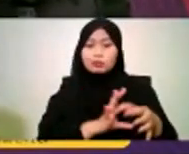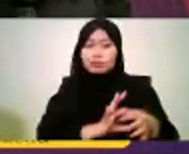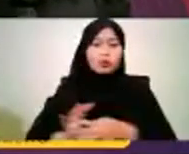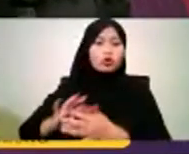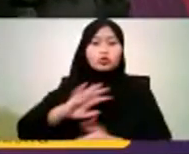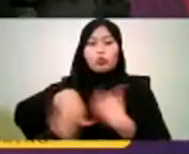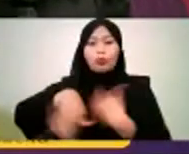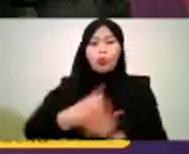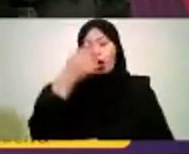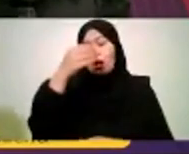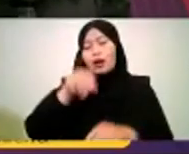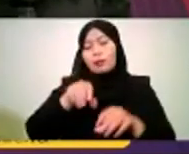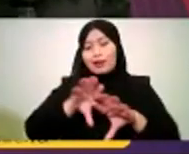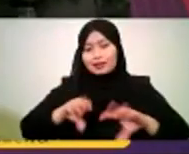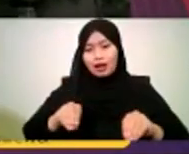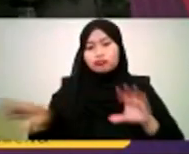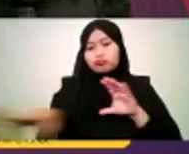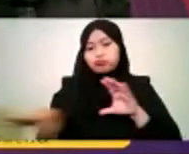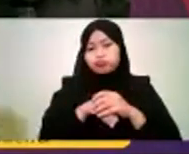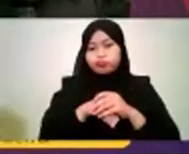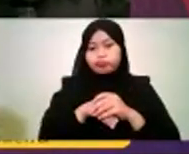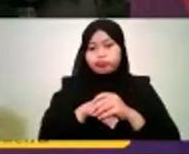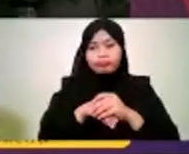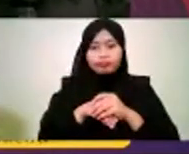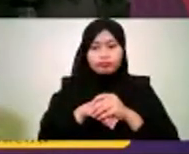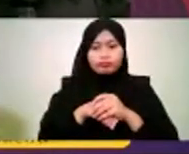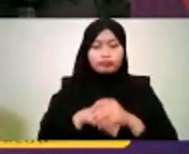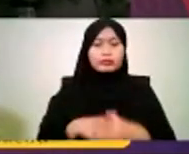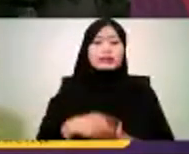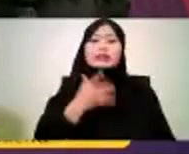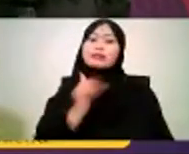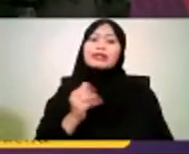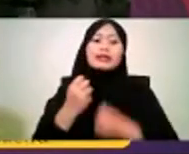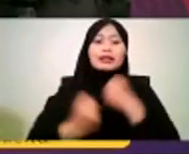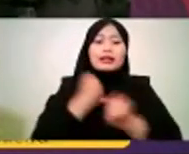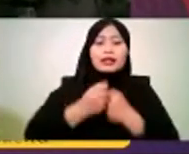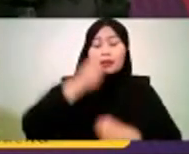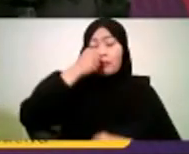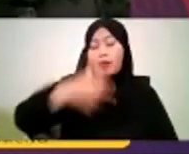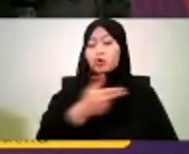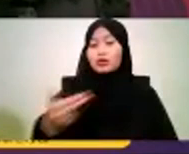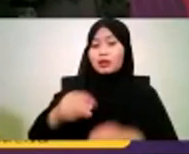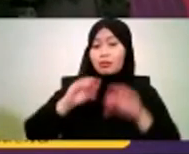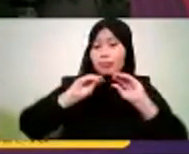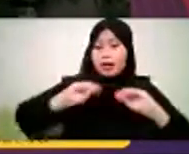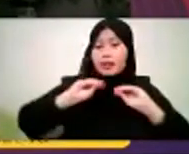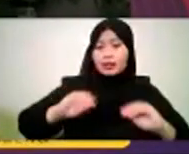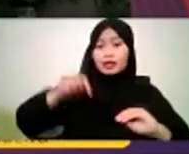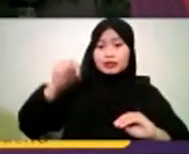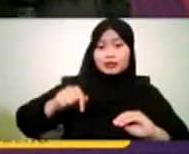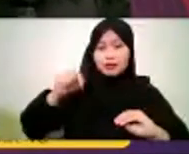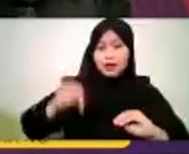profesi guru seperti halnya kegiatan bank Indonesia mengajar yang saat ini sedang